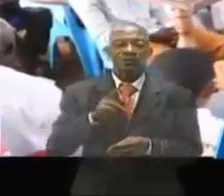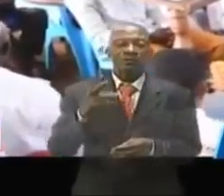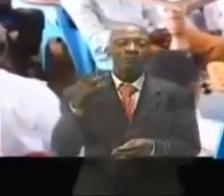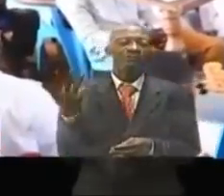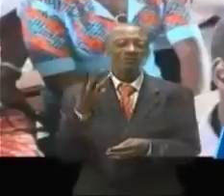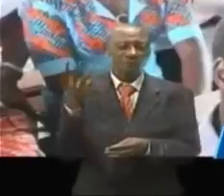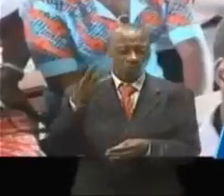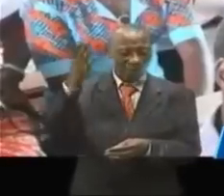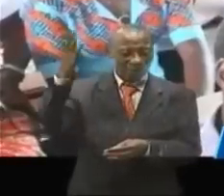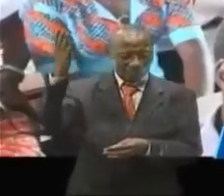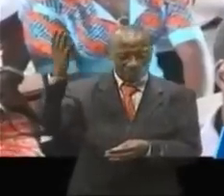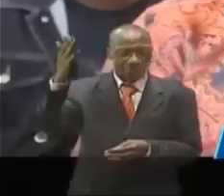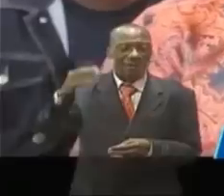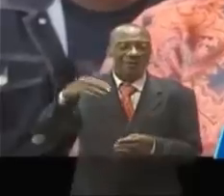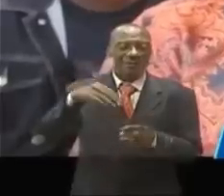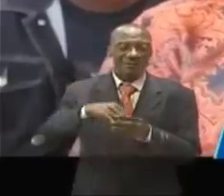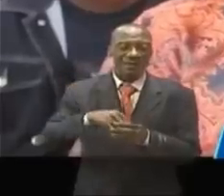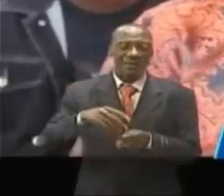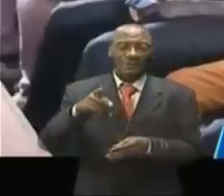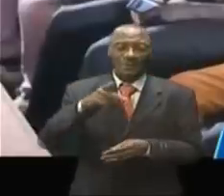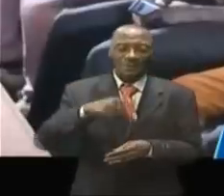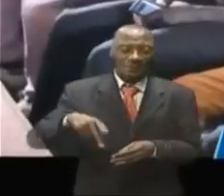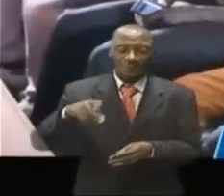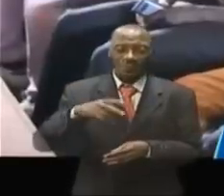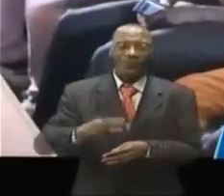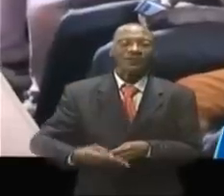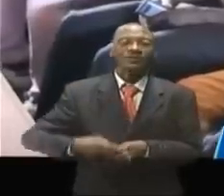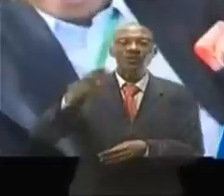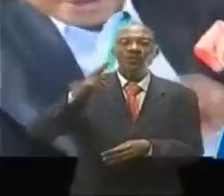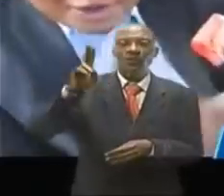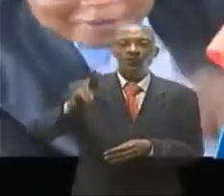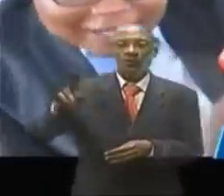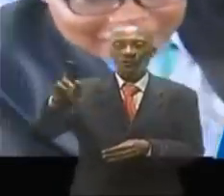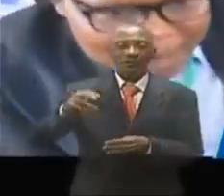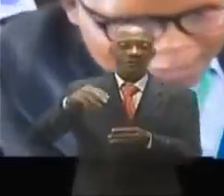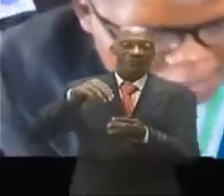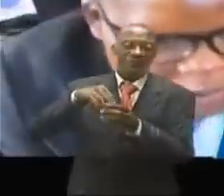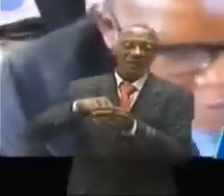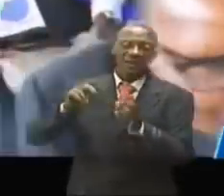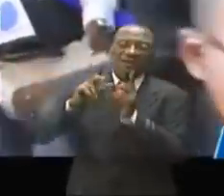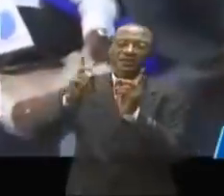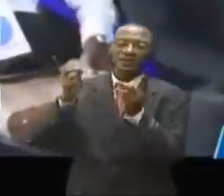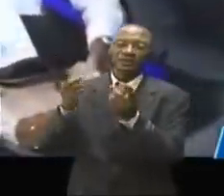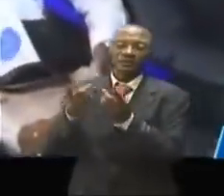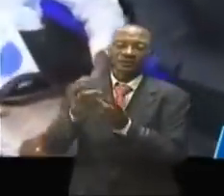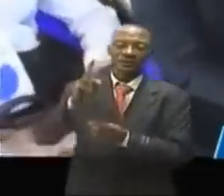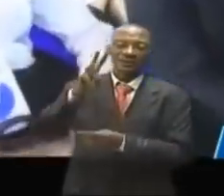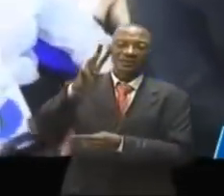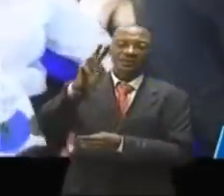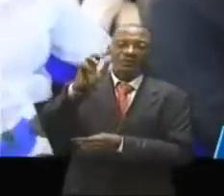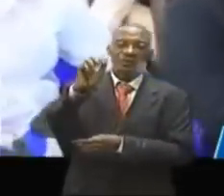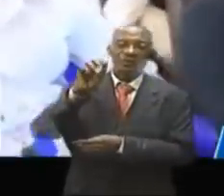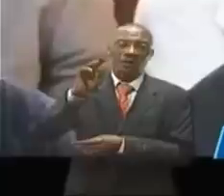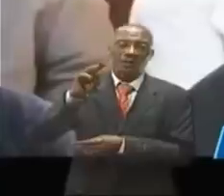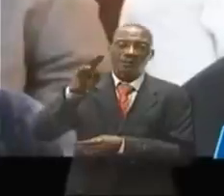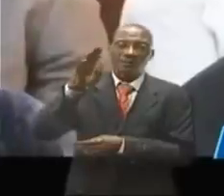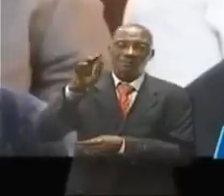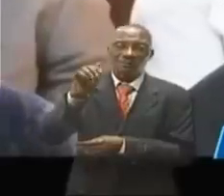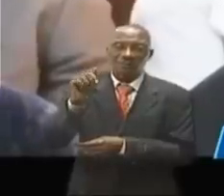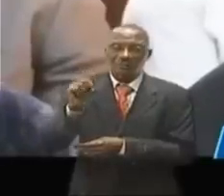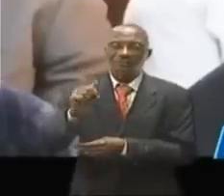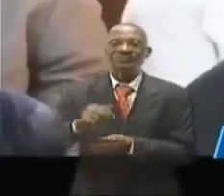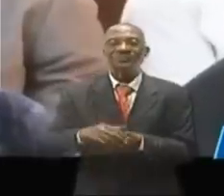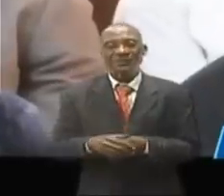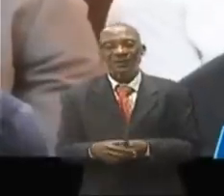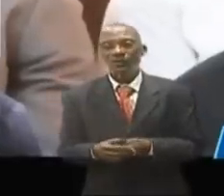Anuarité assise ayant drainé plus de 5000 jeunes des diocèses de Wamba, d'Issero Nyangara et de Dungu-Dorima, y compris ceux de Viadana